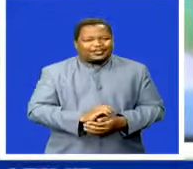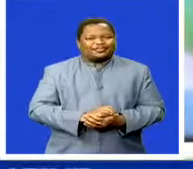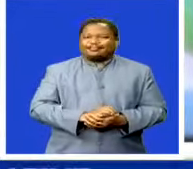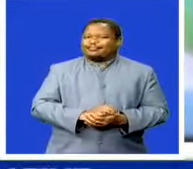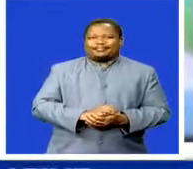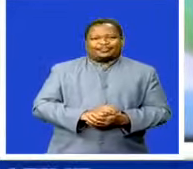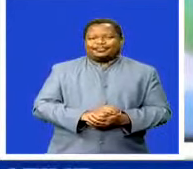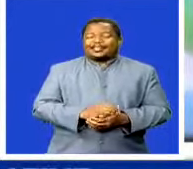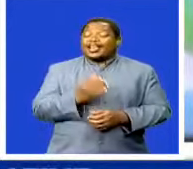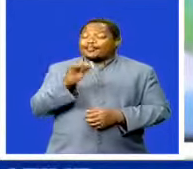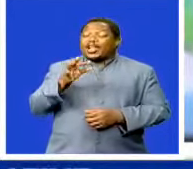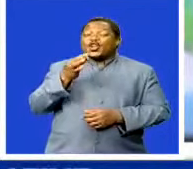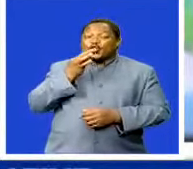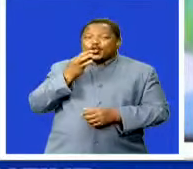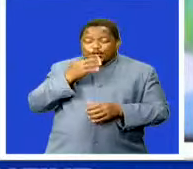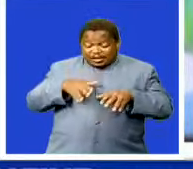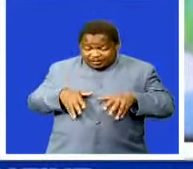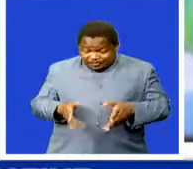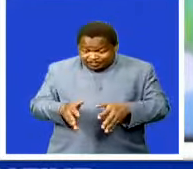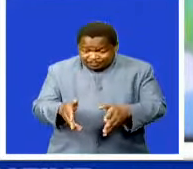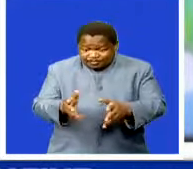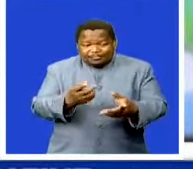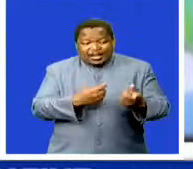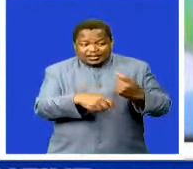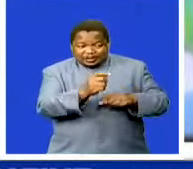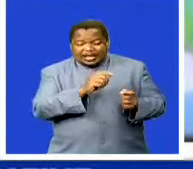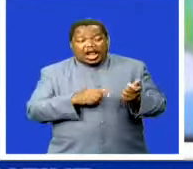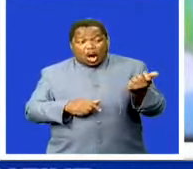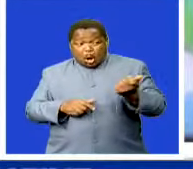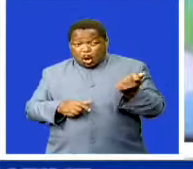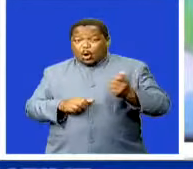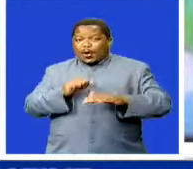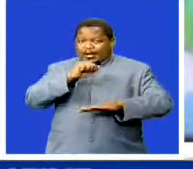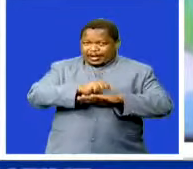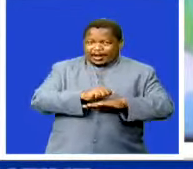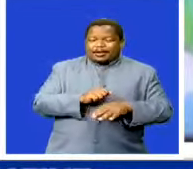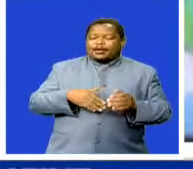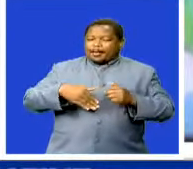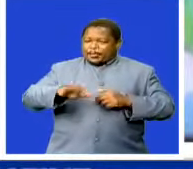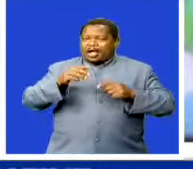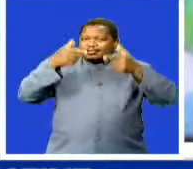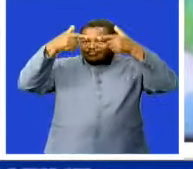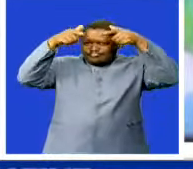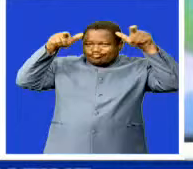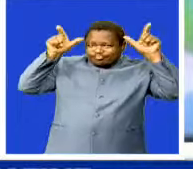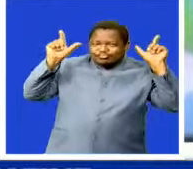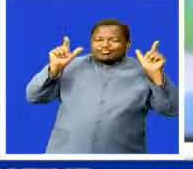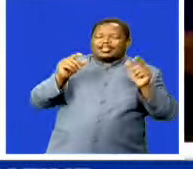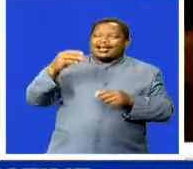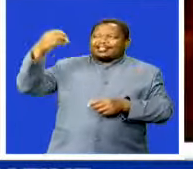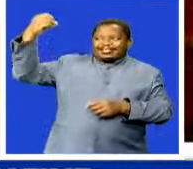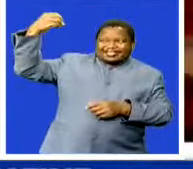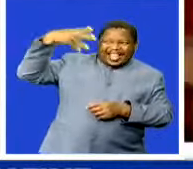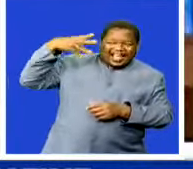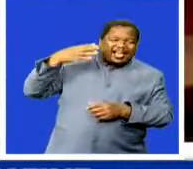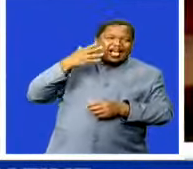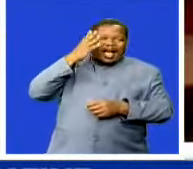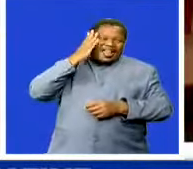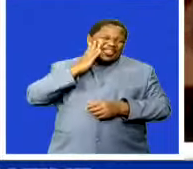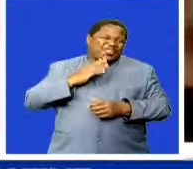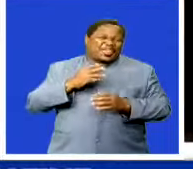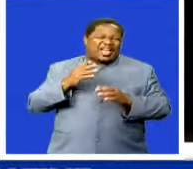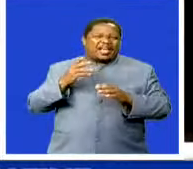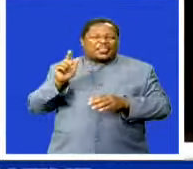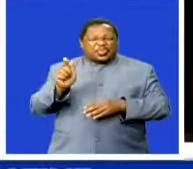true so longe izugqoka kahle utivikele langeni wathi ukuthi wakha imali yakho you will make it. Lo makhaya